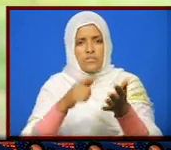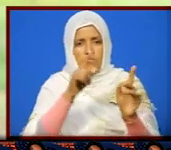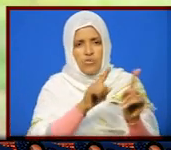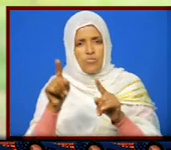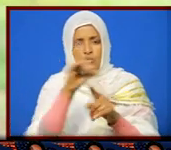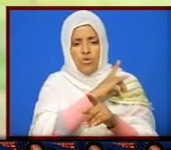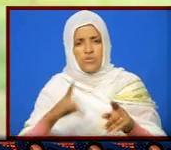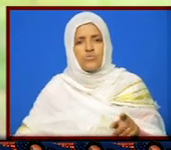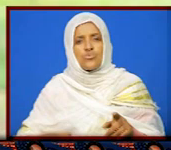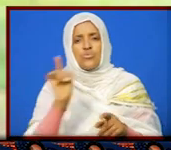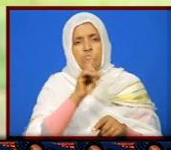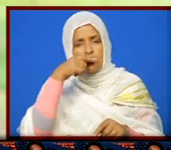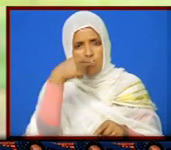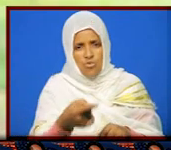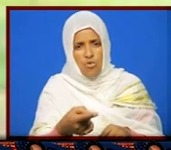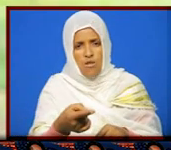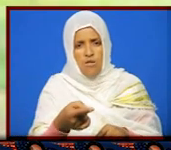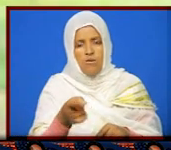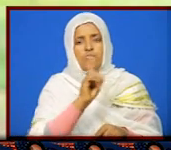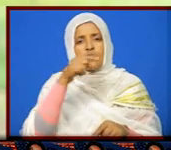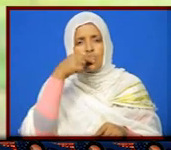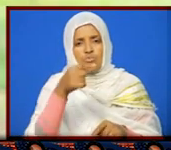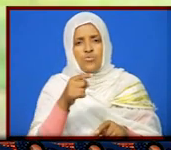ናቸው። ለዚህም ክርስቶስ